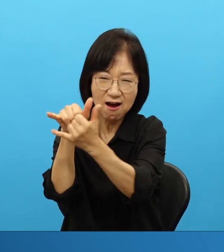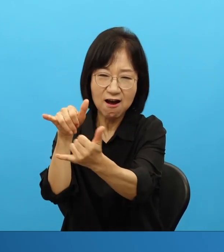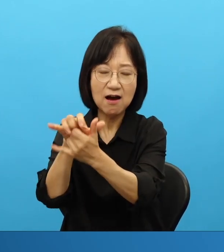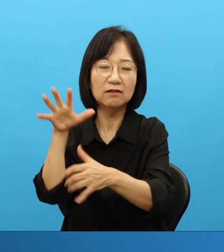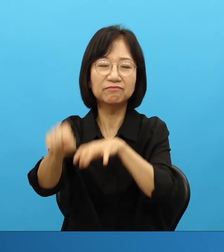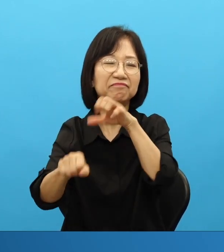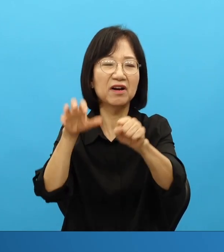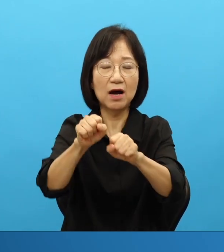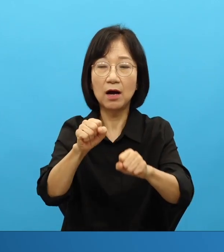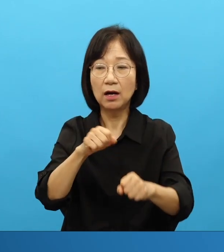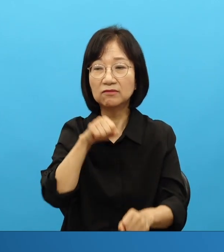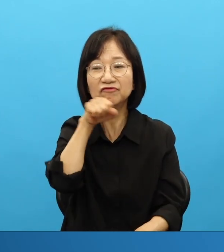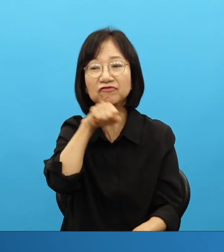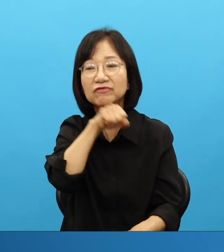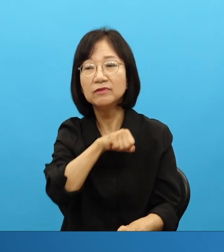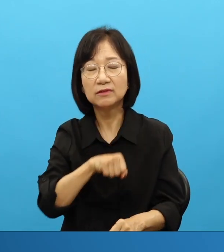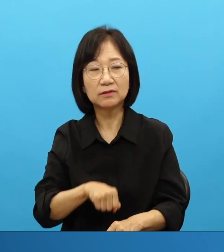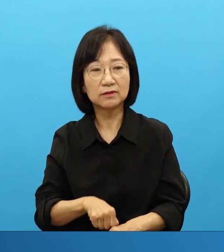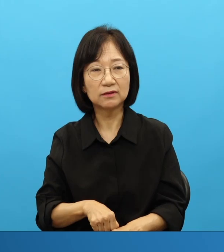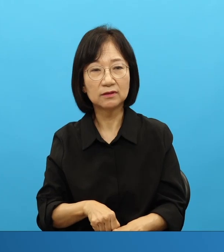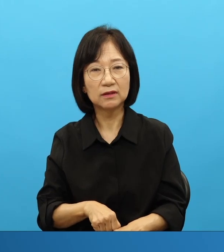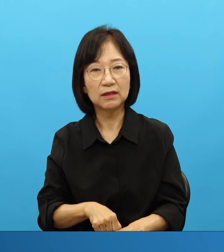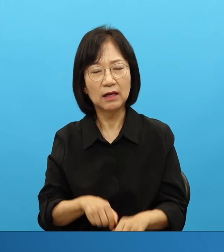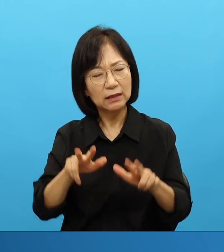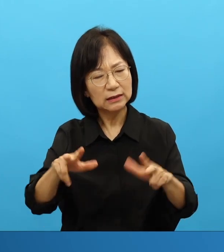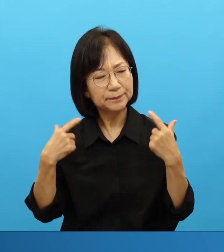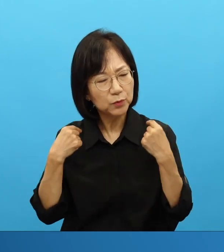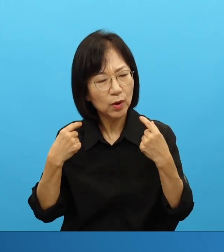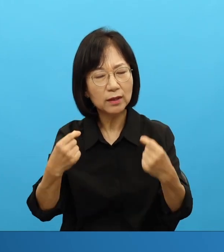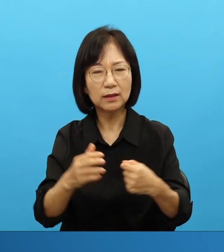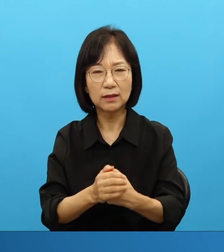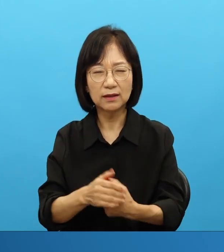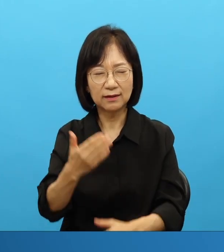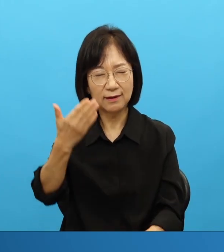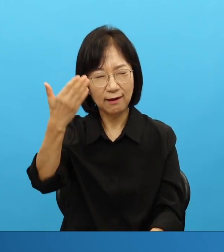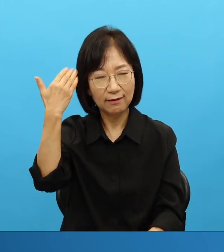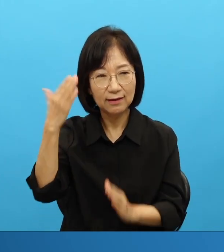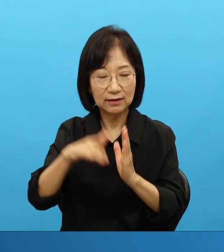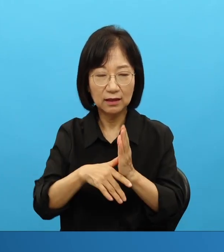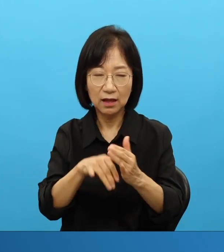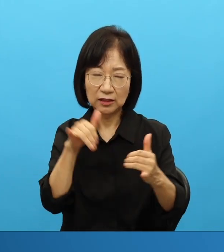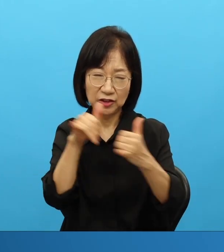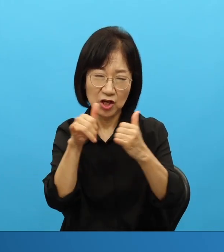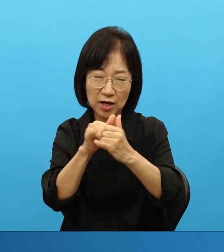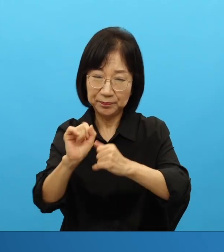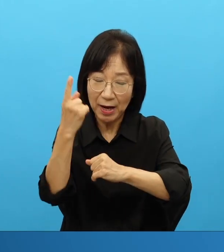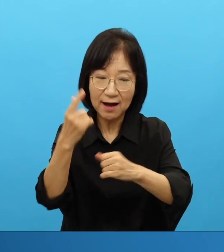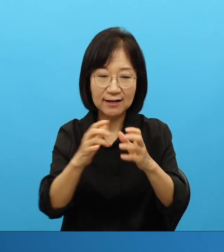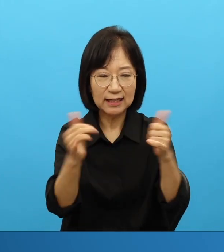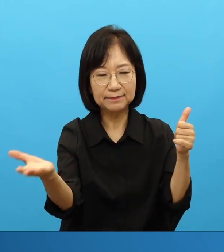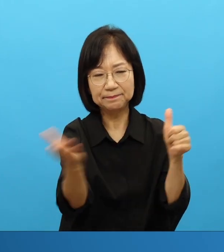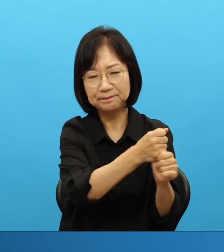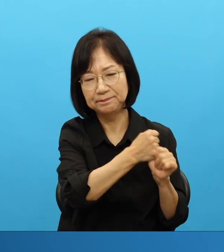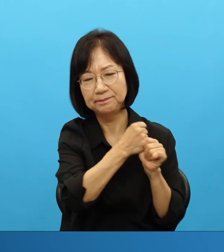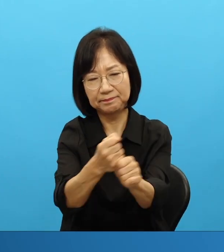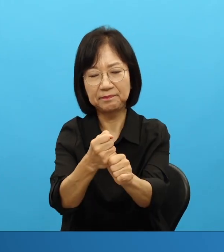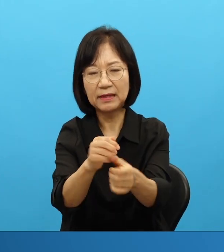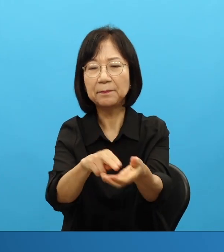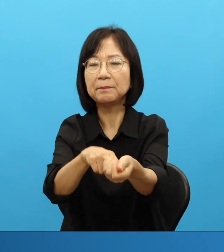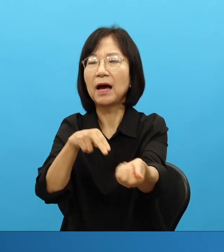and invade. Wars break out. 사람 잡아다가 팝니다. They capture people, selling them to 그랬잖아요. slavery. That's what happened in